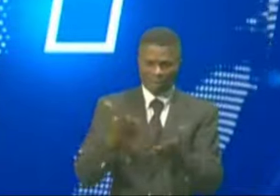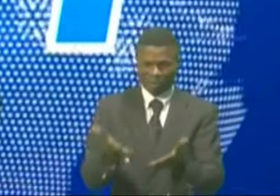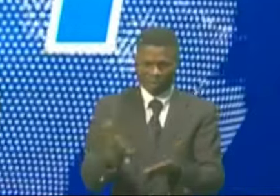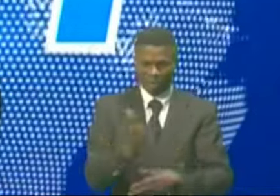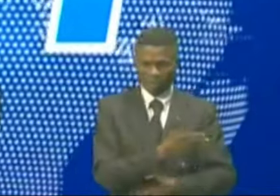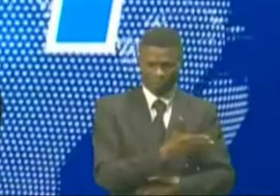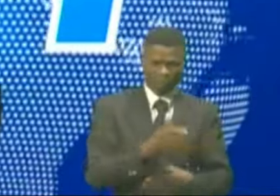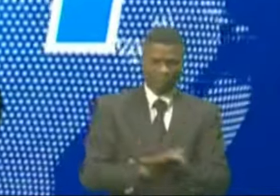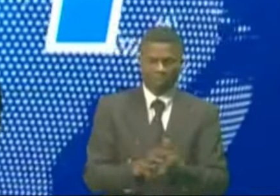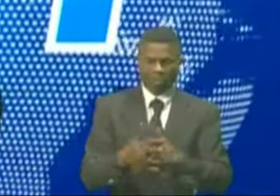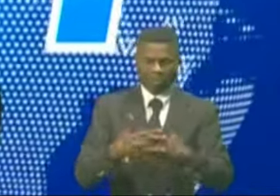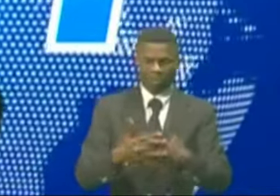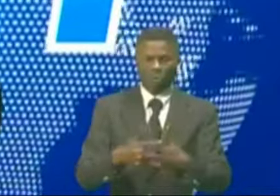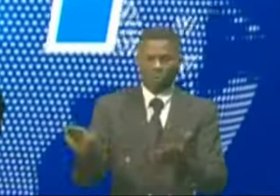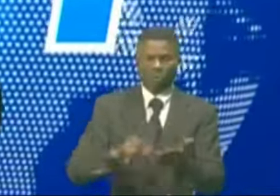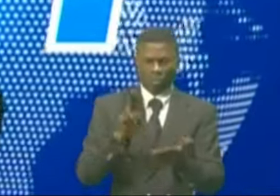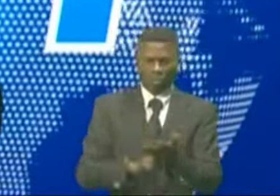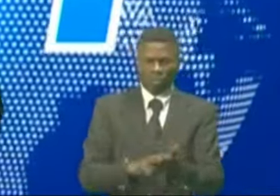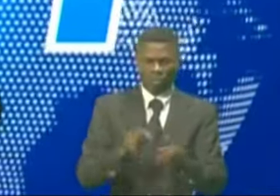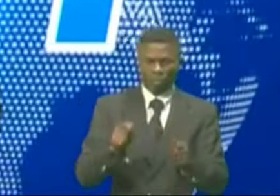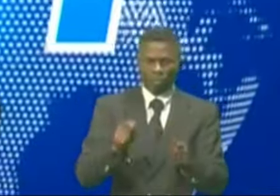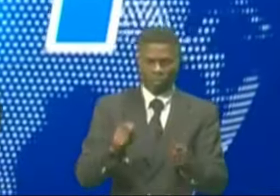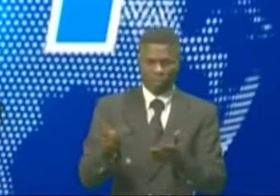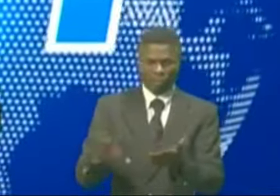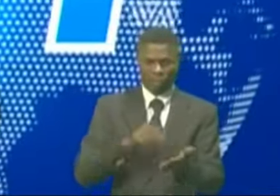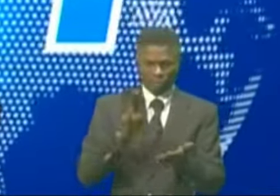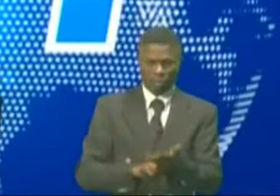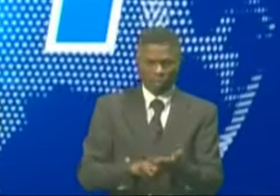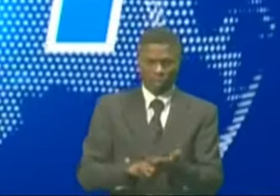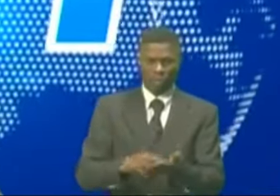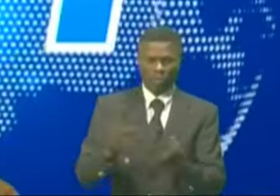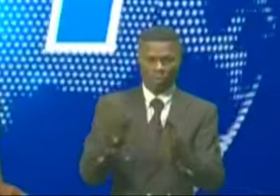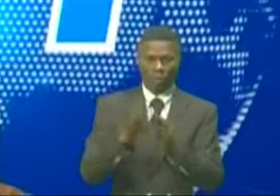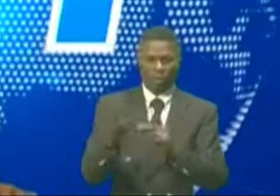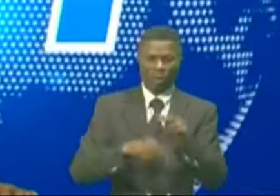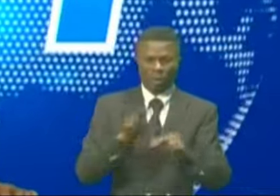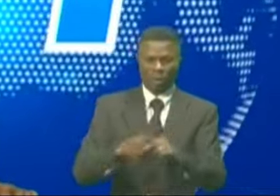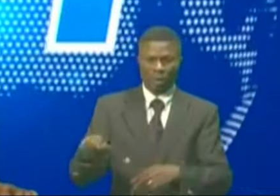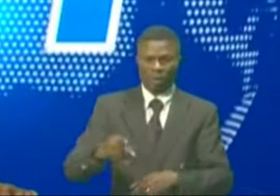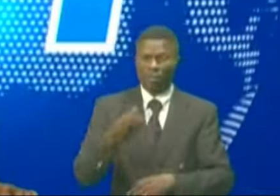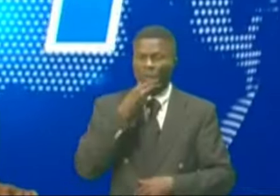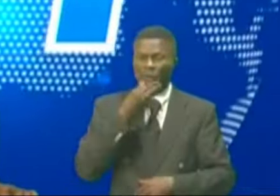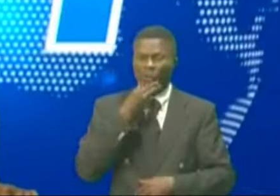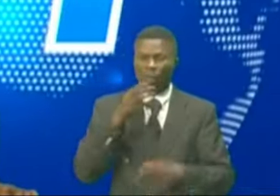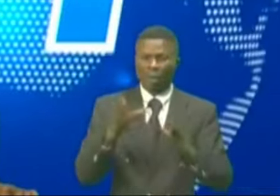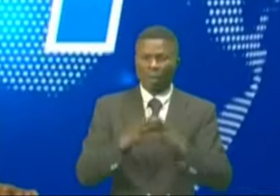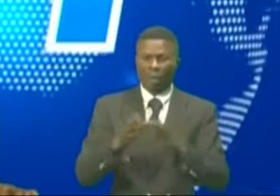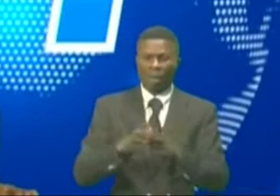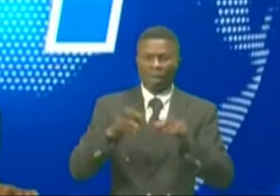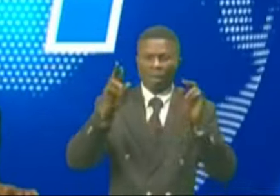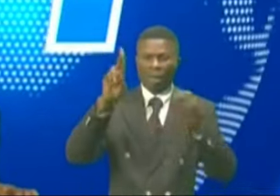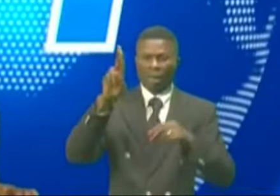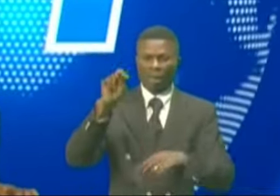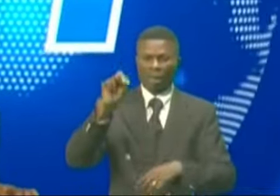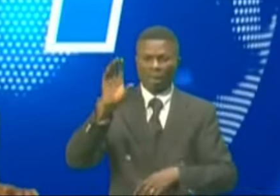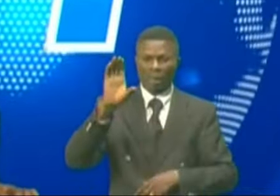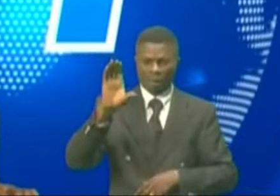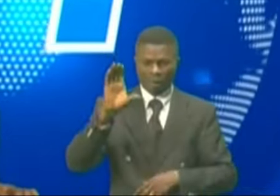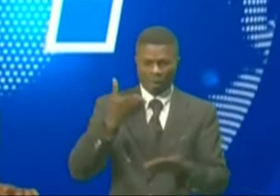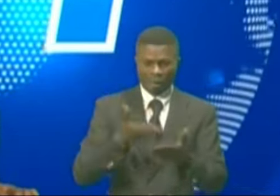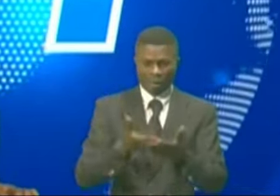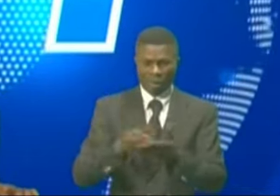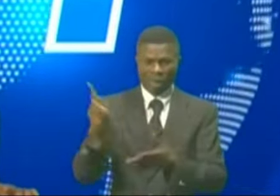Un autre partenariat dans ce journal qui sera bientôt signé entre l'Assemblée provinciale de Mbujimayi et la Radio-Télévision nationale